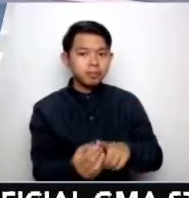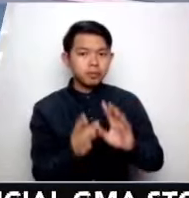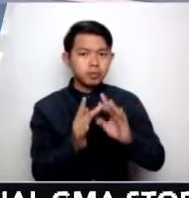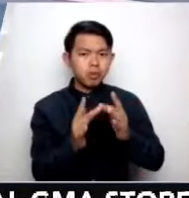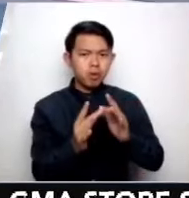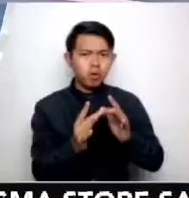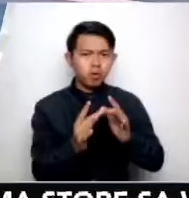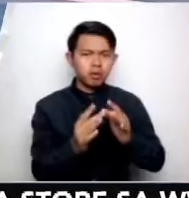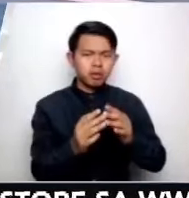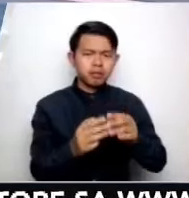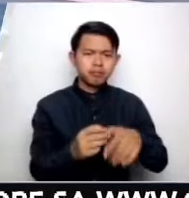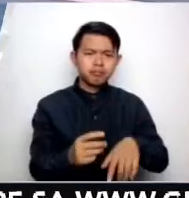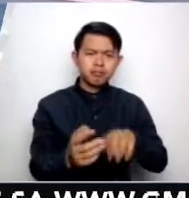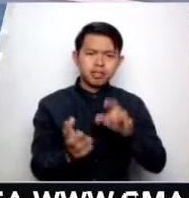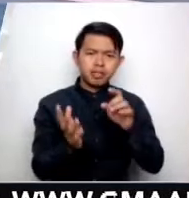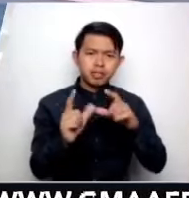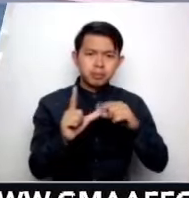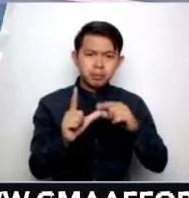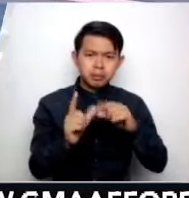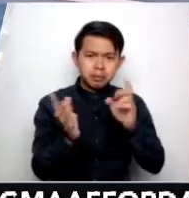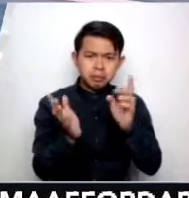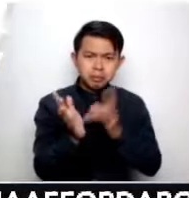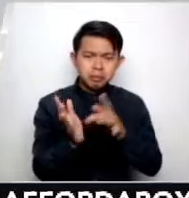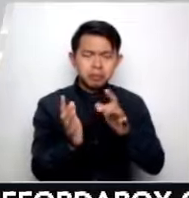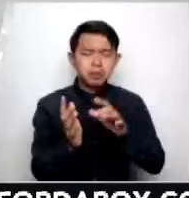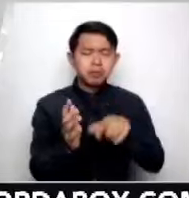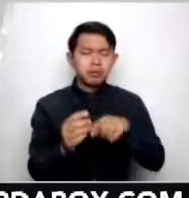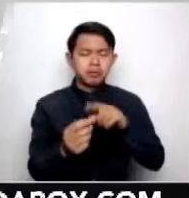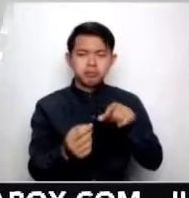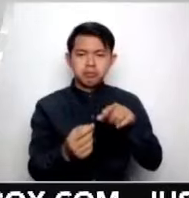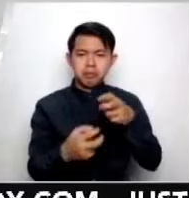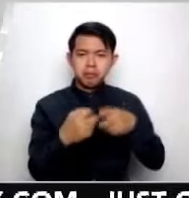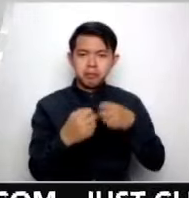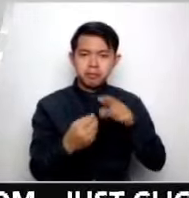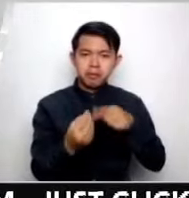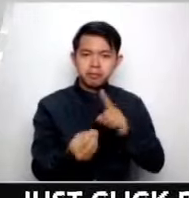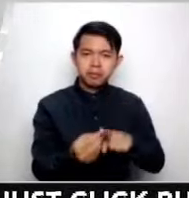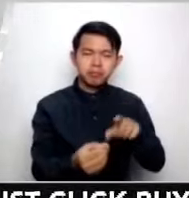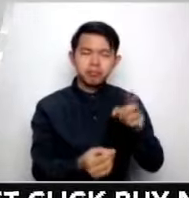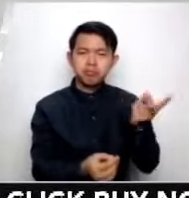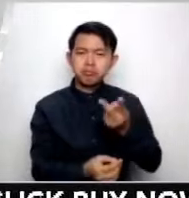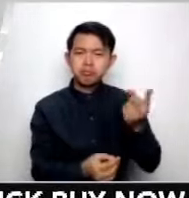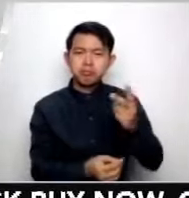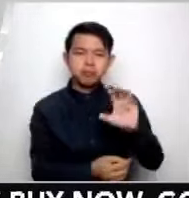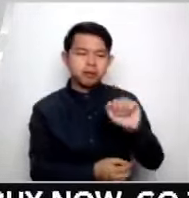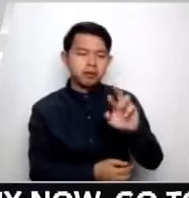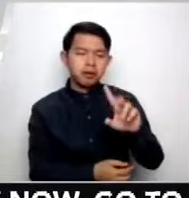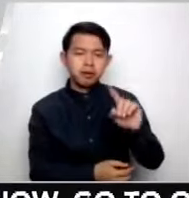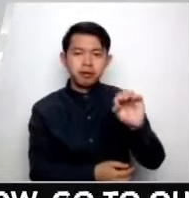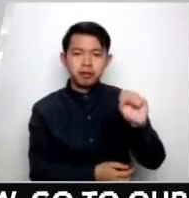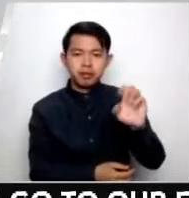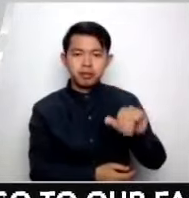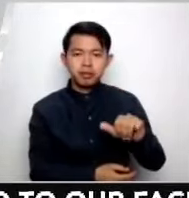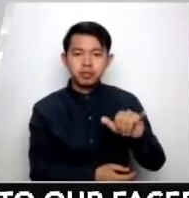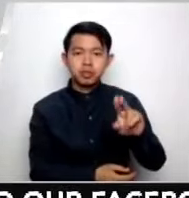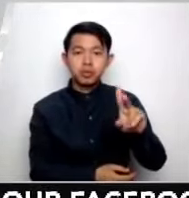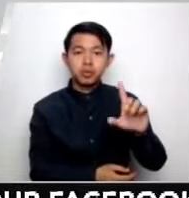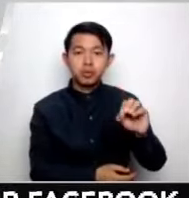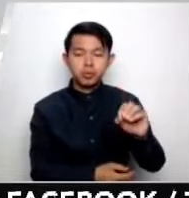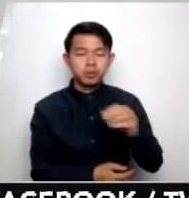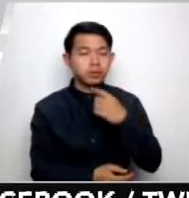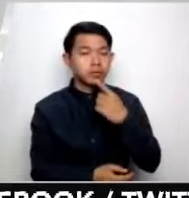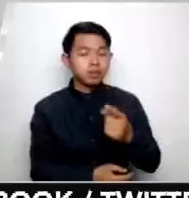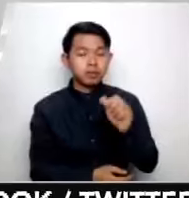two-time Olympic gold medalist Carlos yulo sa kanyang social media account sinabi ng Asia's best at World number 3